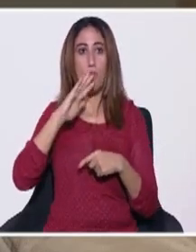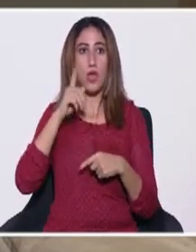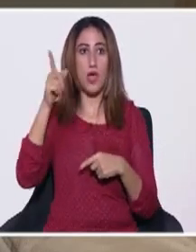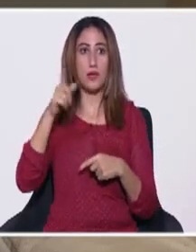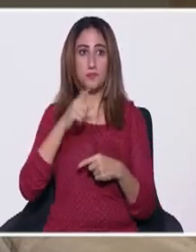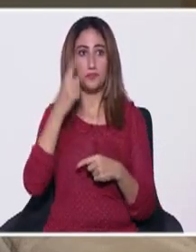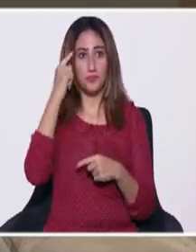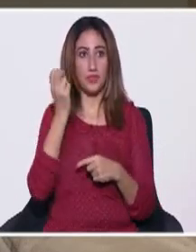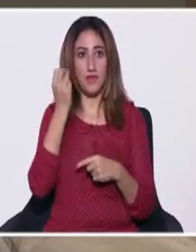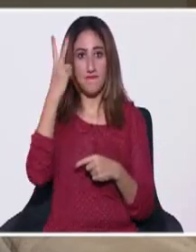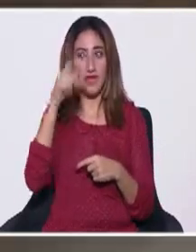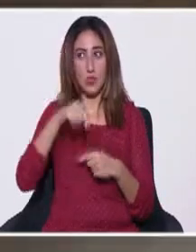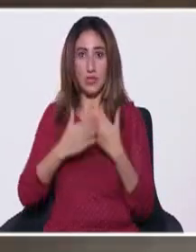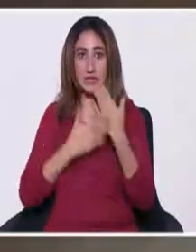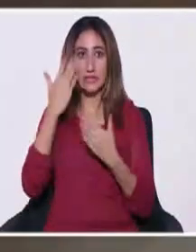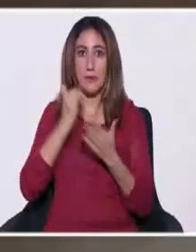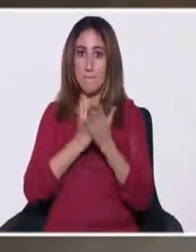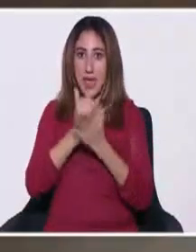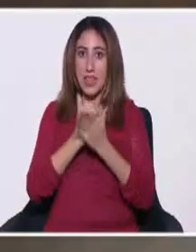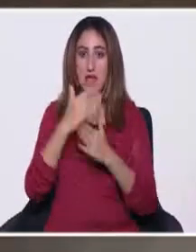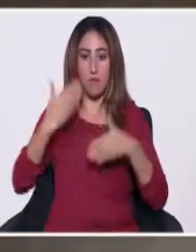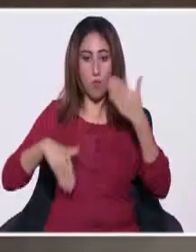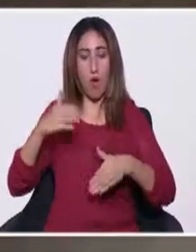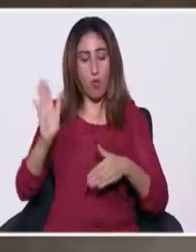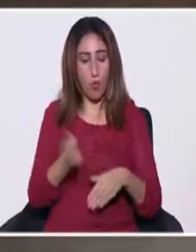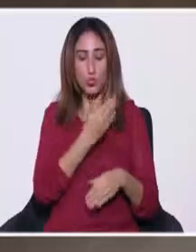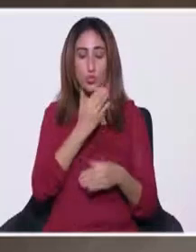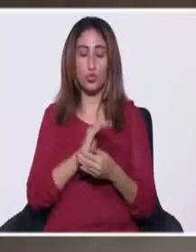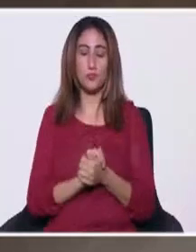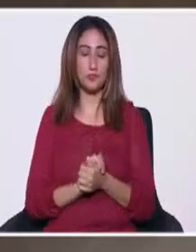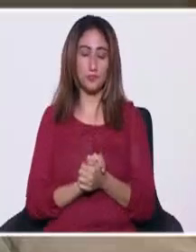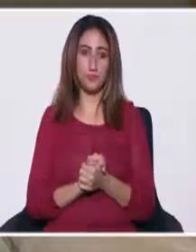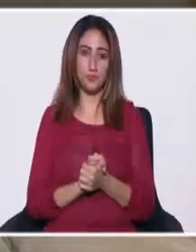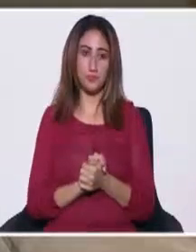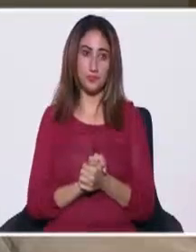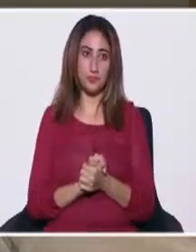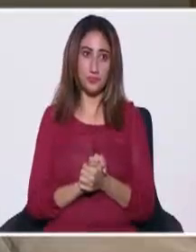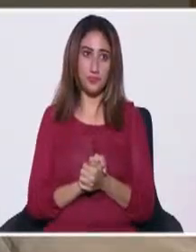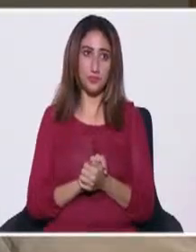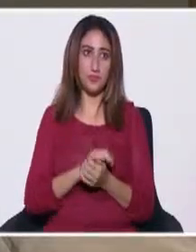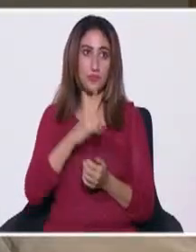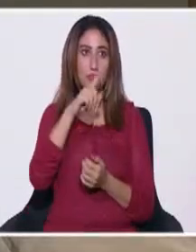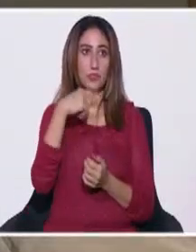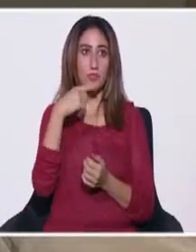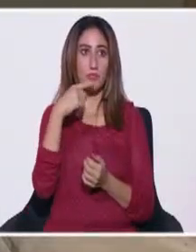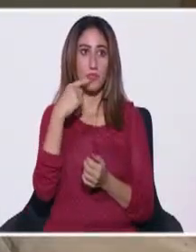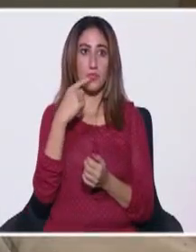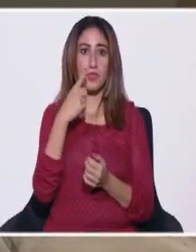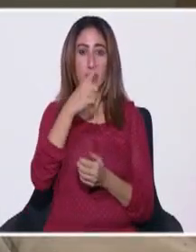هتدينا فكرة كبيرة عن الموضوع. لكن اللي أنا بقول عليه إنه كان في قرار بعدم دخول